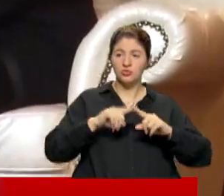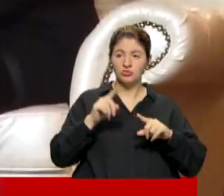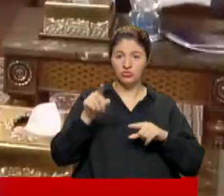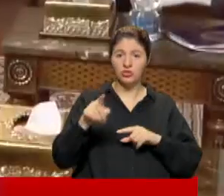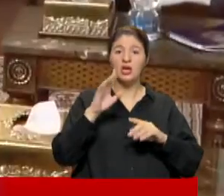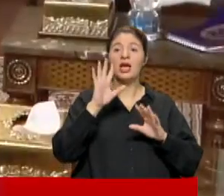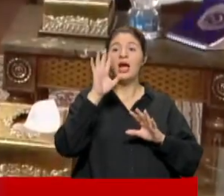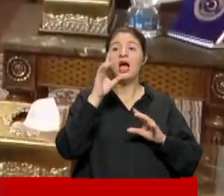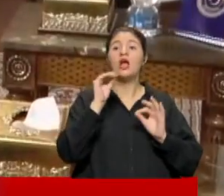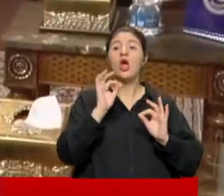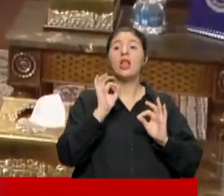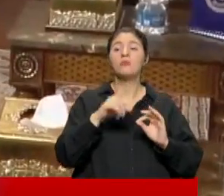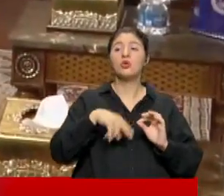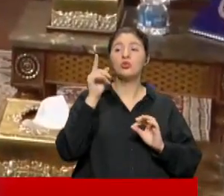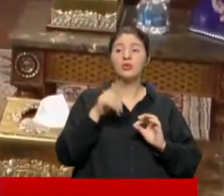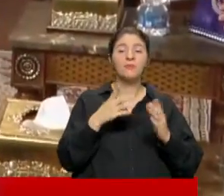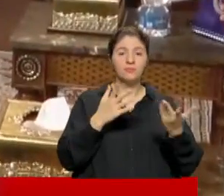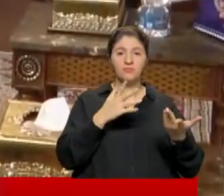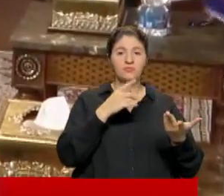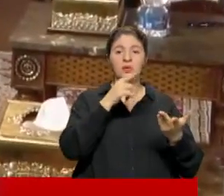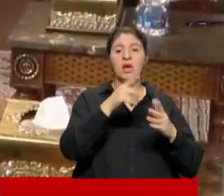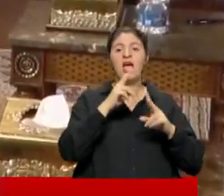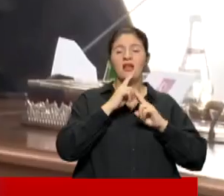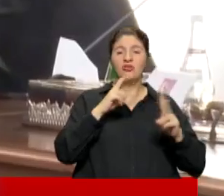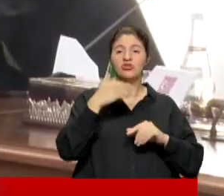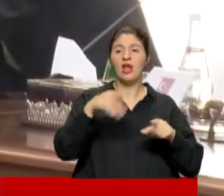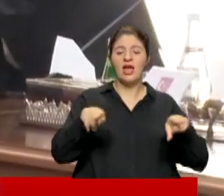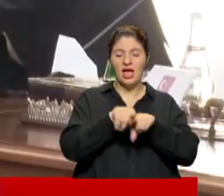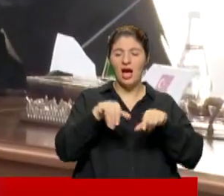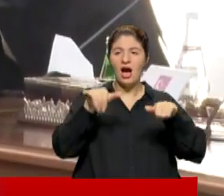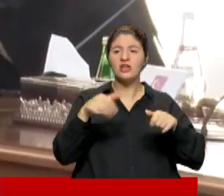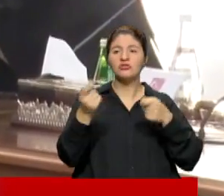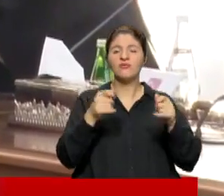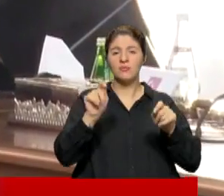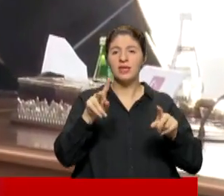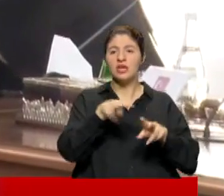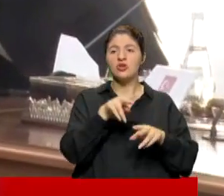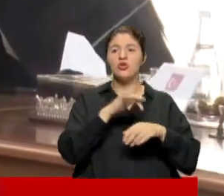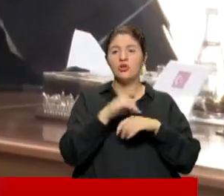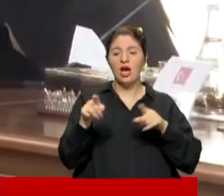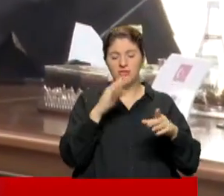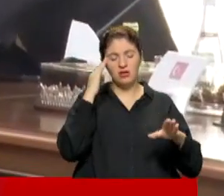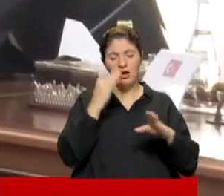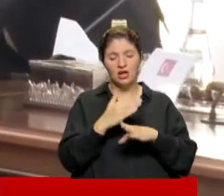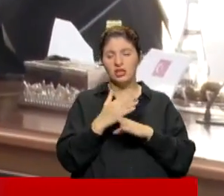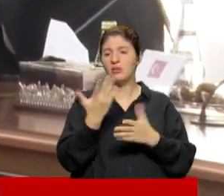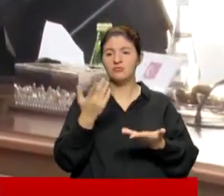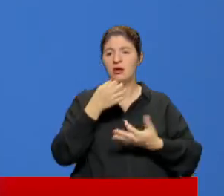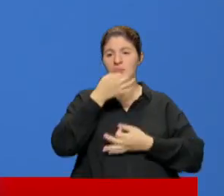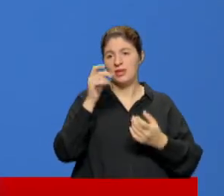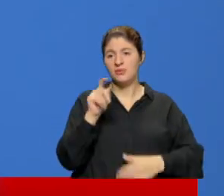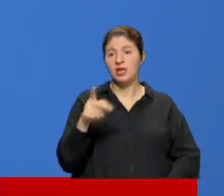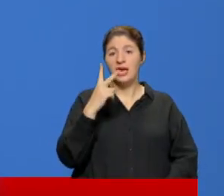önemli gündem enerjiyi Libyalı mevkidaşıyla görüşmesi sonrası Dışişleri Bakanı mehit Çavuşoğlu iki ülke arasında varılan mutabakatları